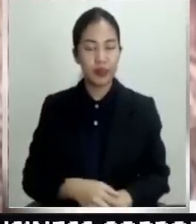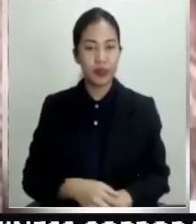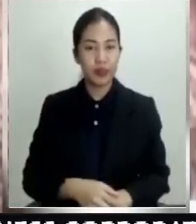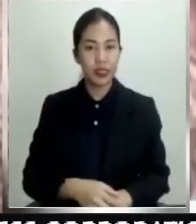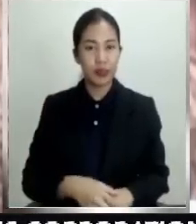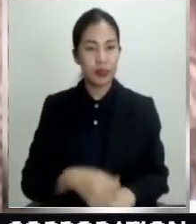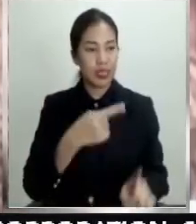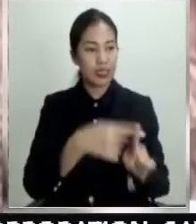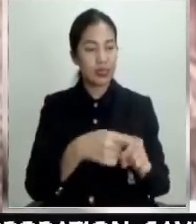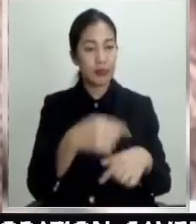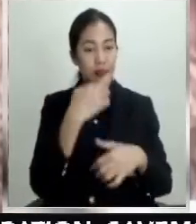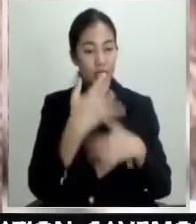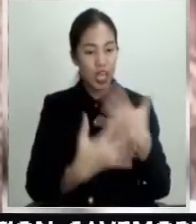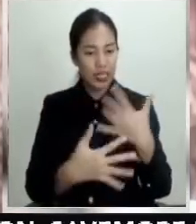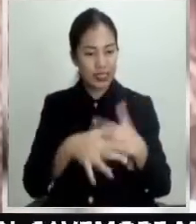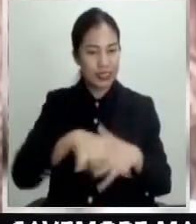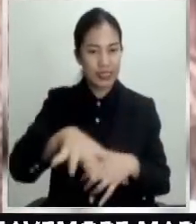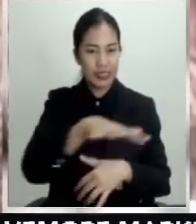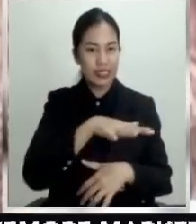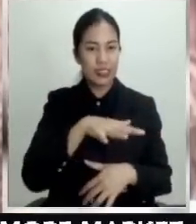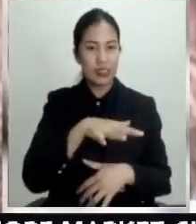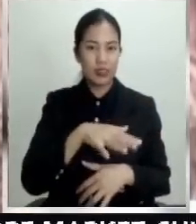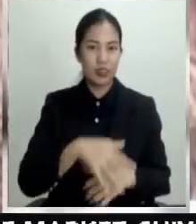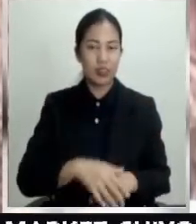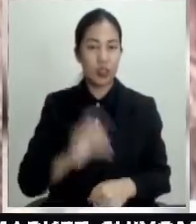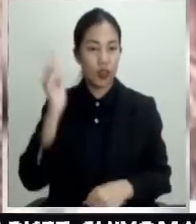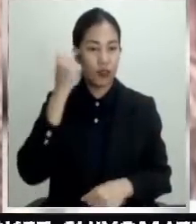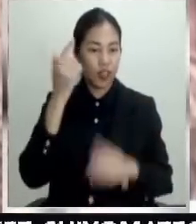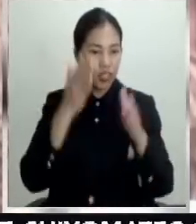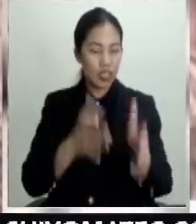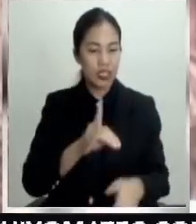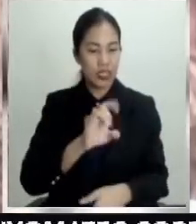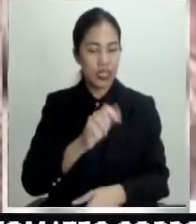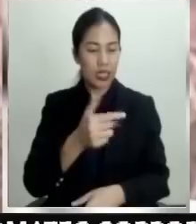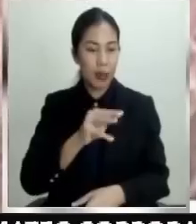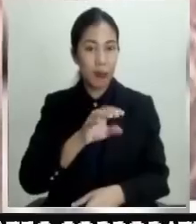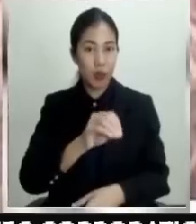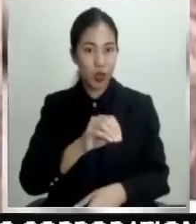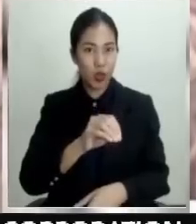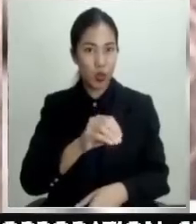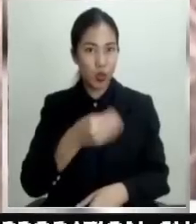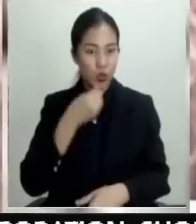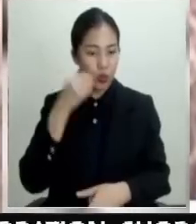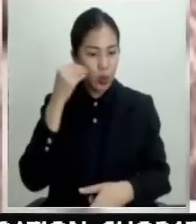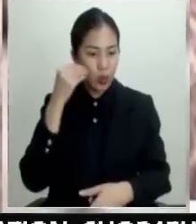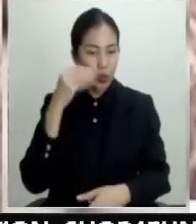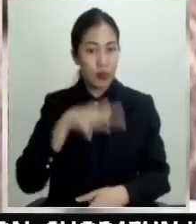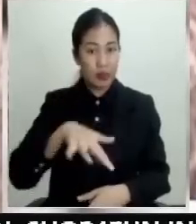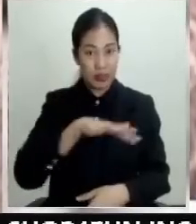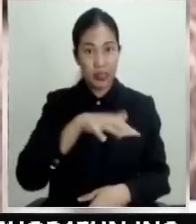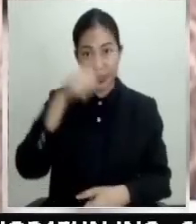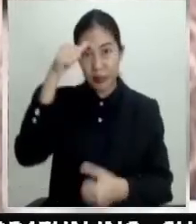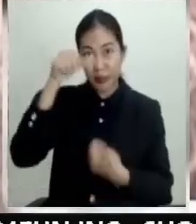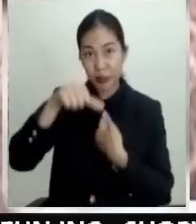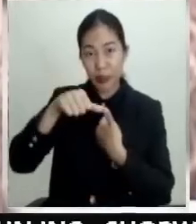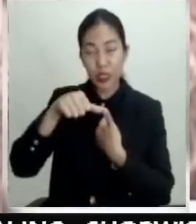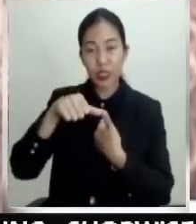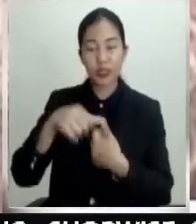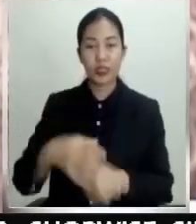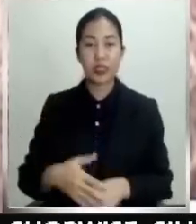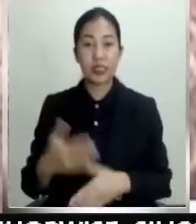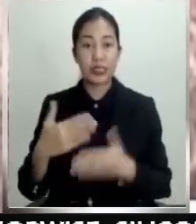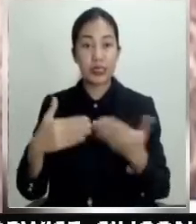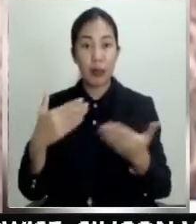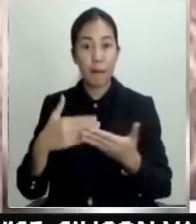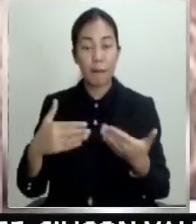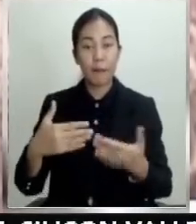stains doon sa compound ni Governor Digamo. Dahil if you can recall, some of the shooters